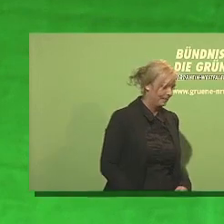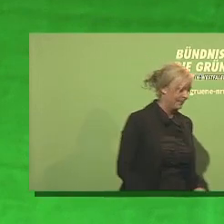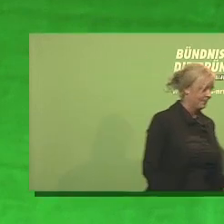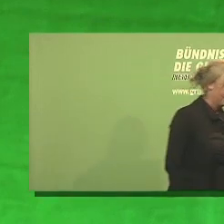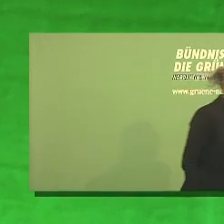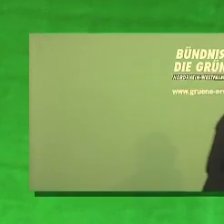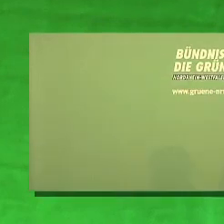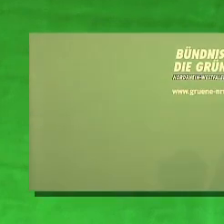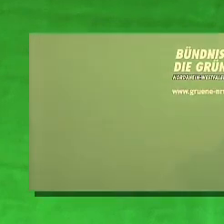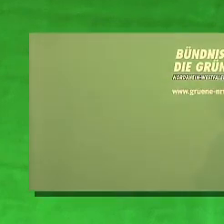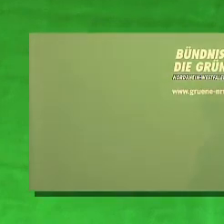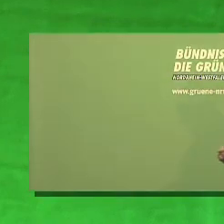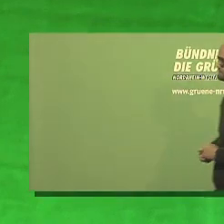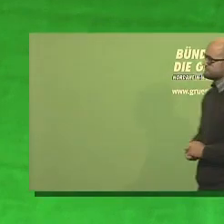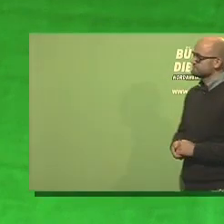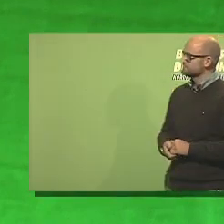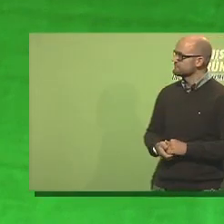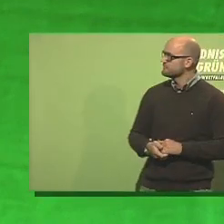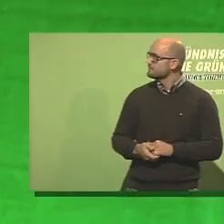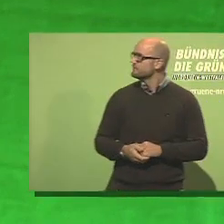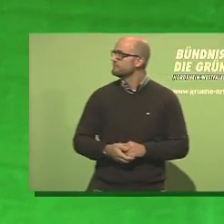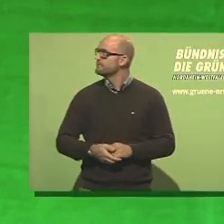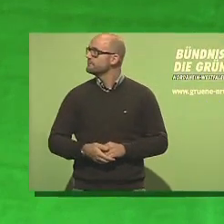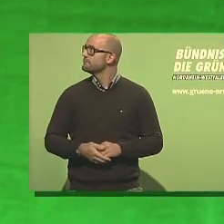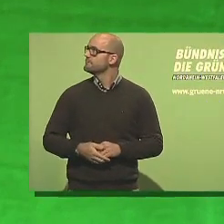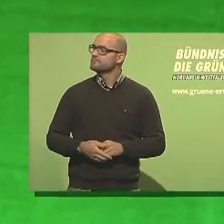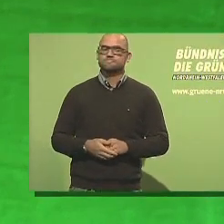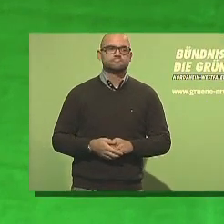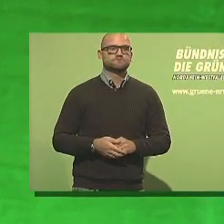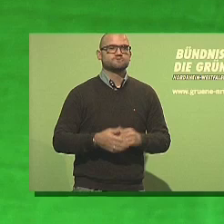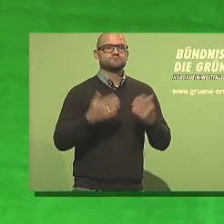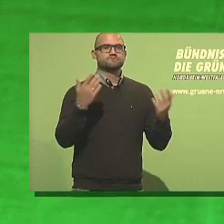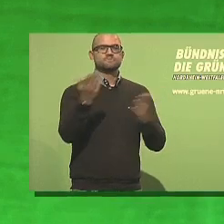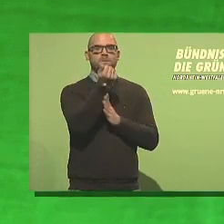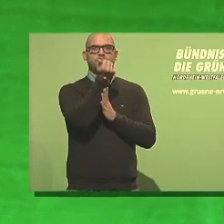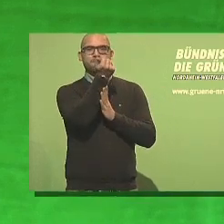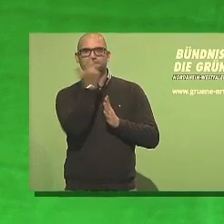will das an einigen Beispielen deutlich machen. Zuerst die soziale Frage.